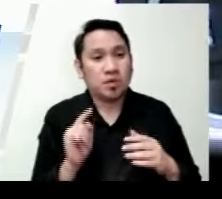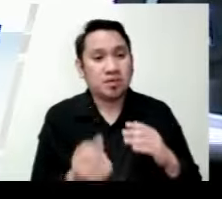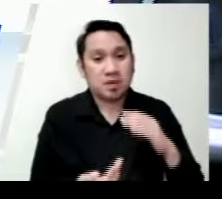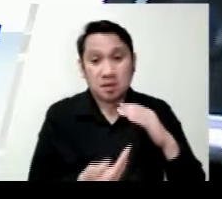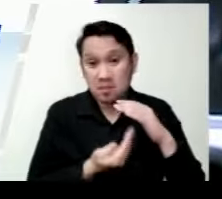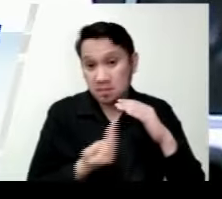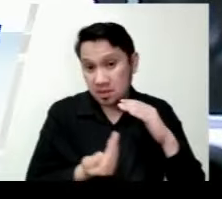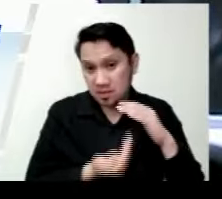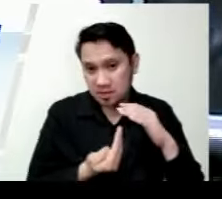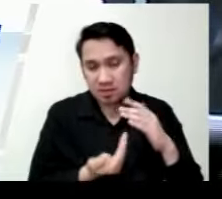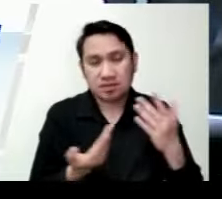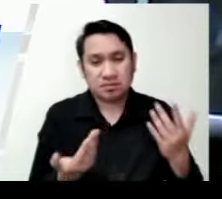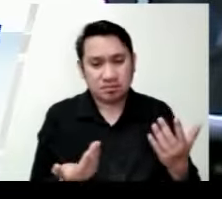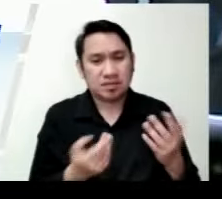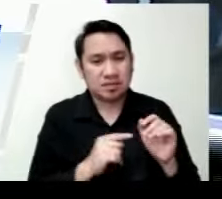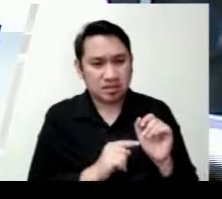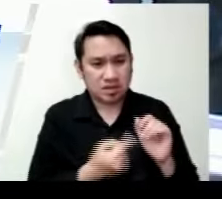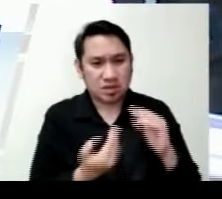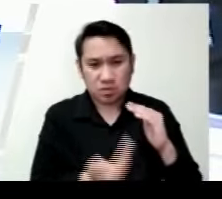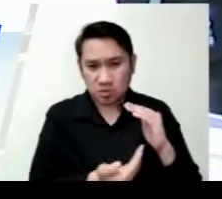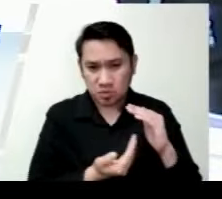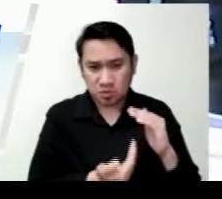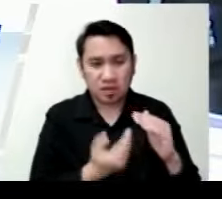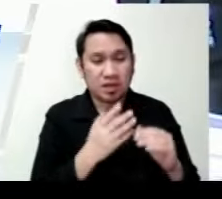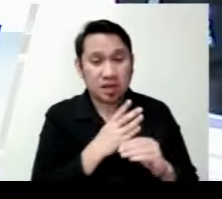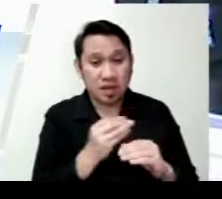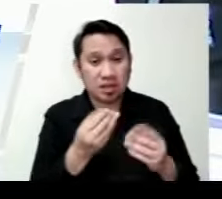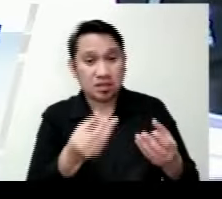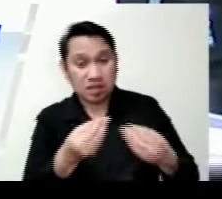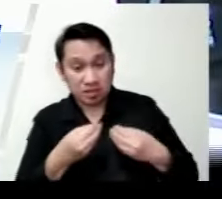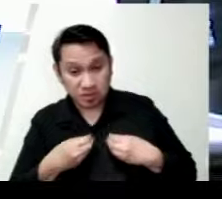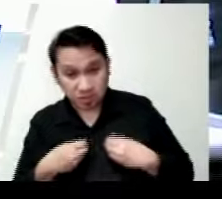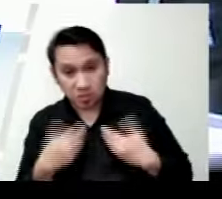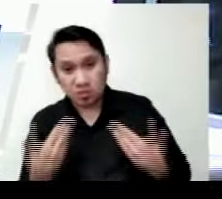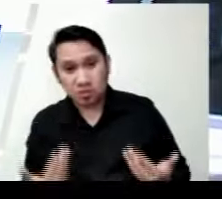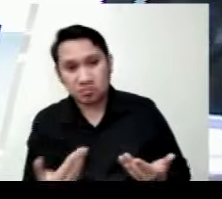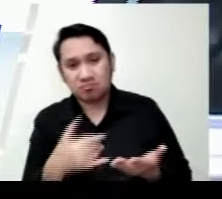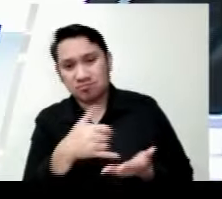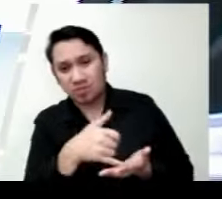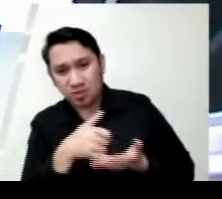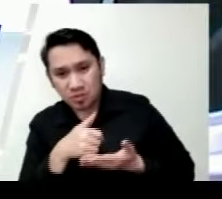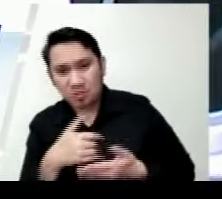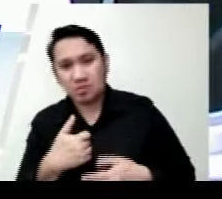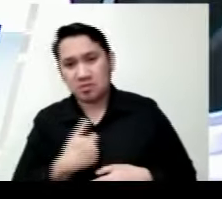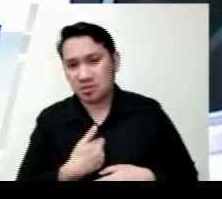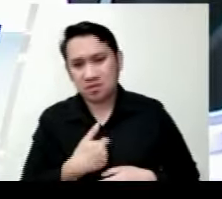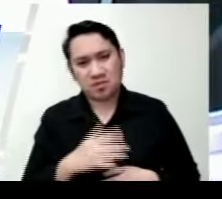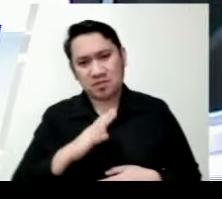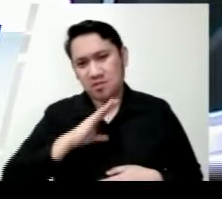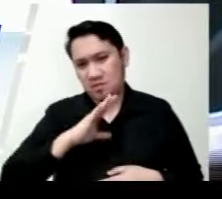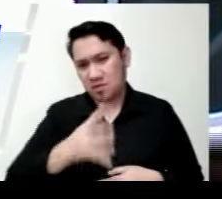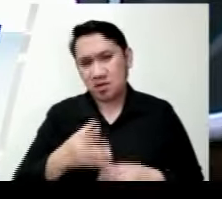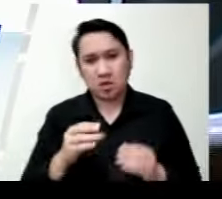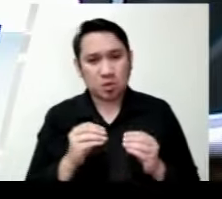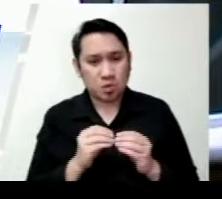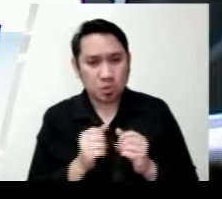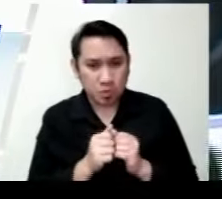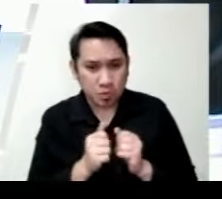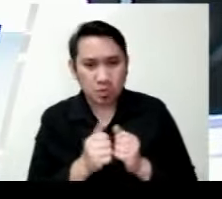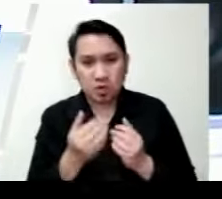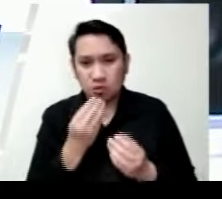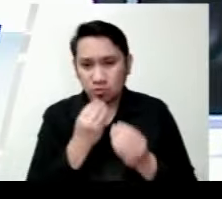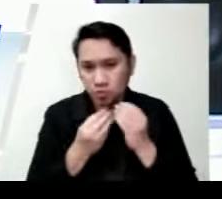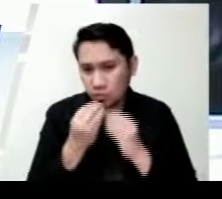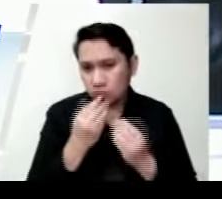rin namang bigyan mo ng ano, di ba? Minsan gusto mong i-reward yung sarili mo with a good meal, to travel,